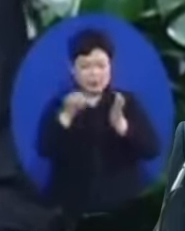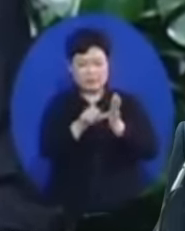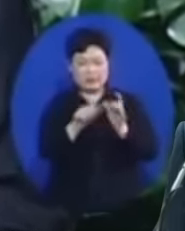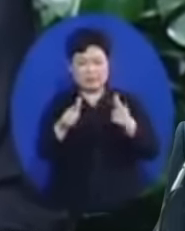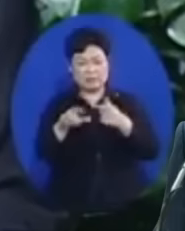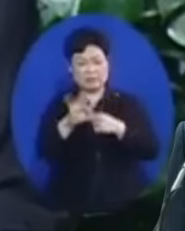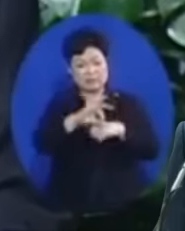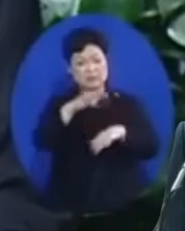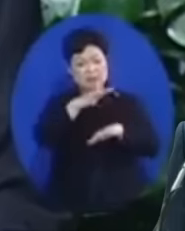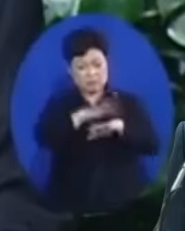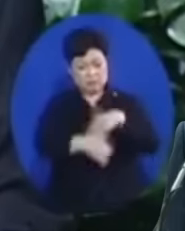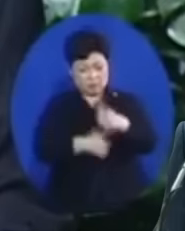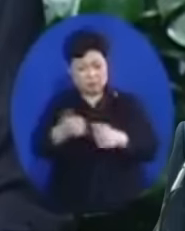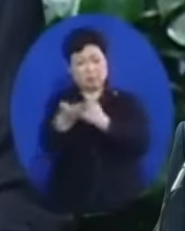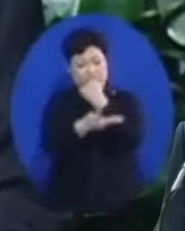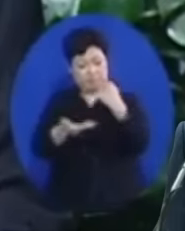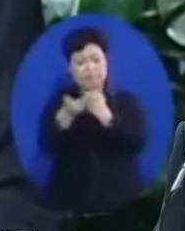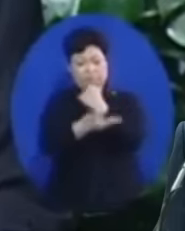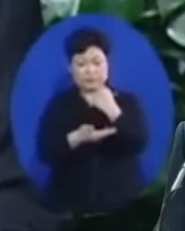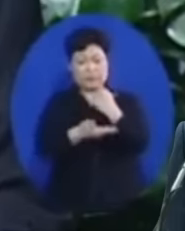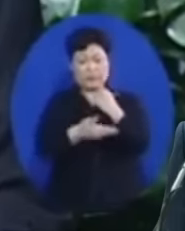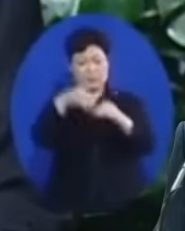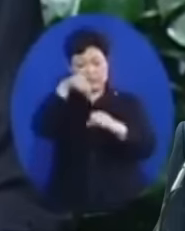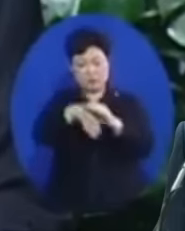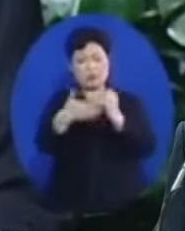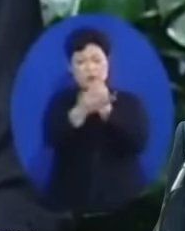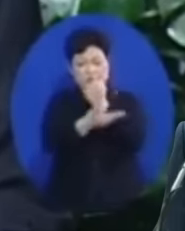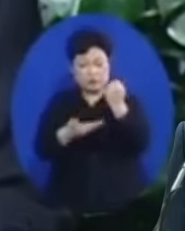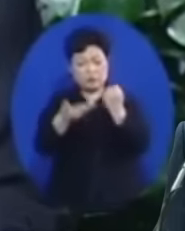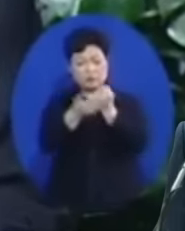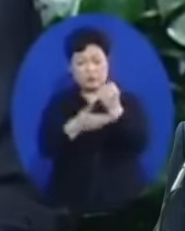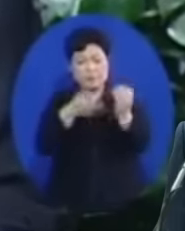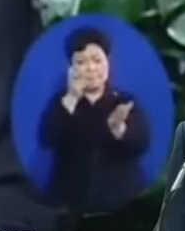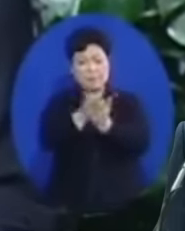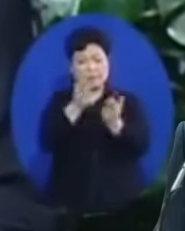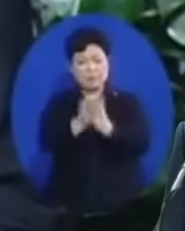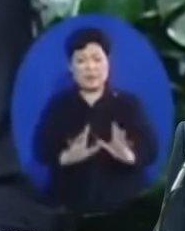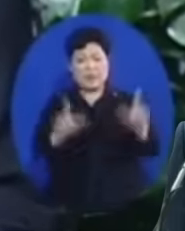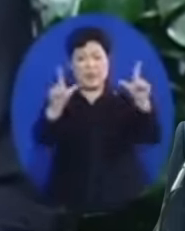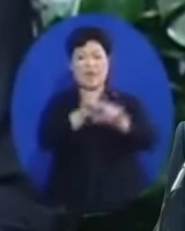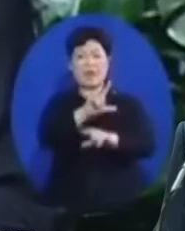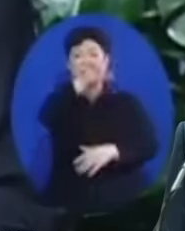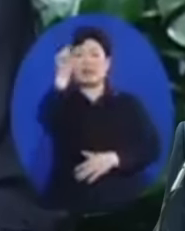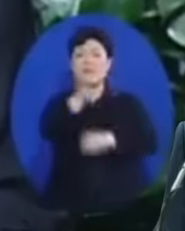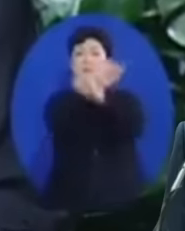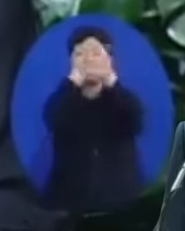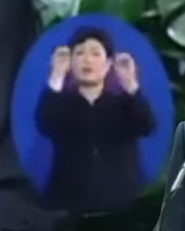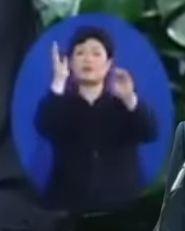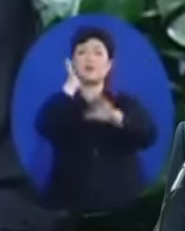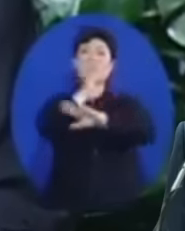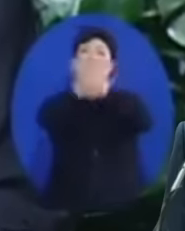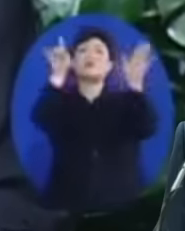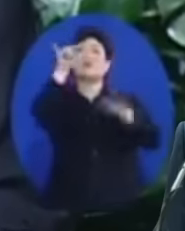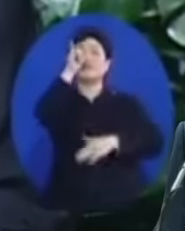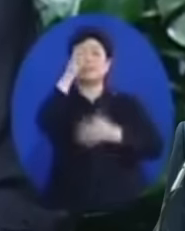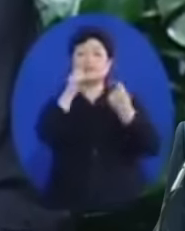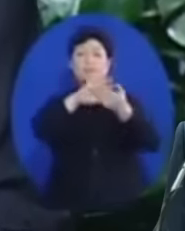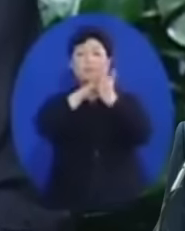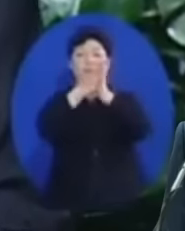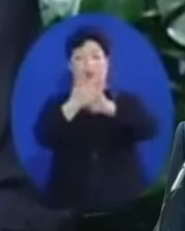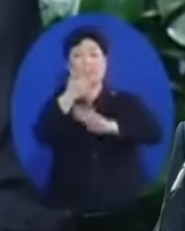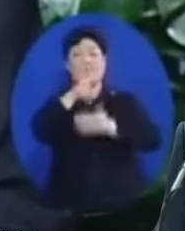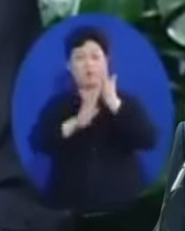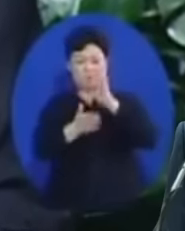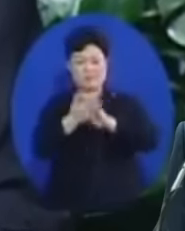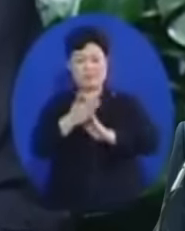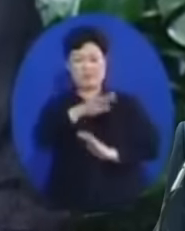하고 심고 거두는 법칙은 해와 달과 별들이 공중에 있는 것처럼 변함없이 하나님의 법칙으로 우리